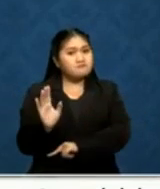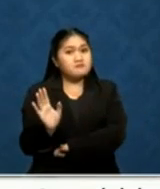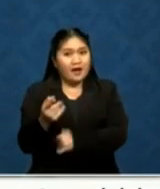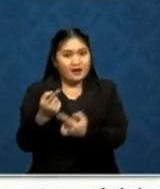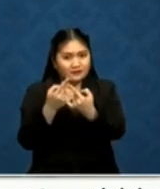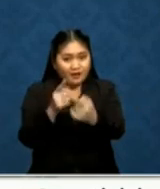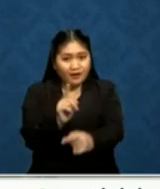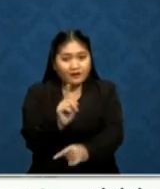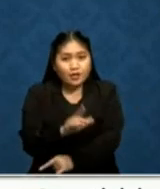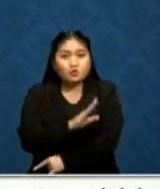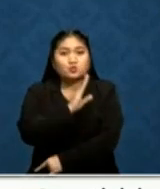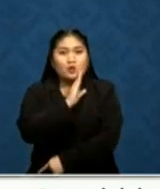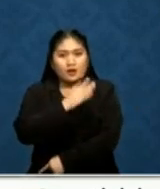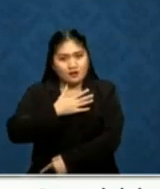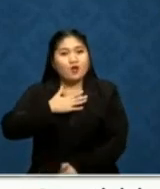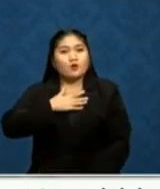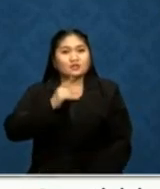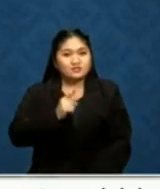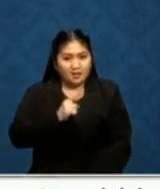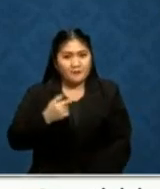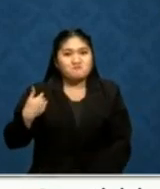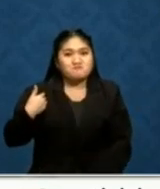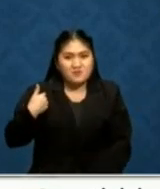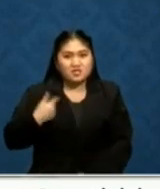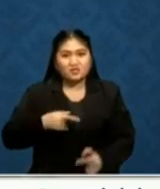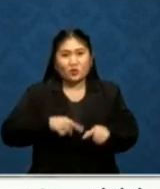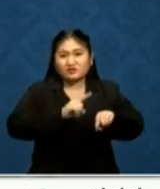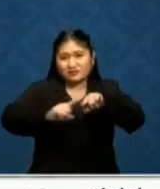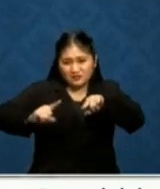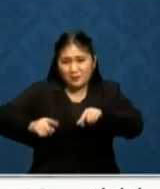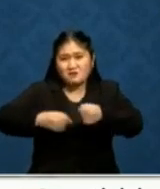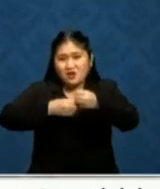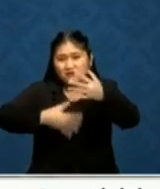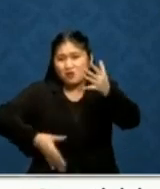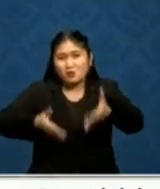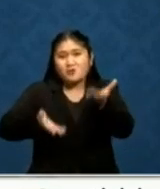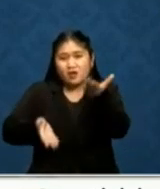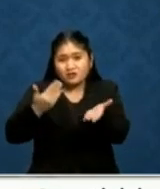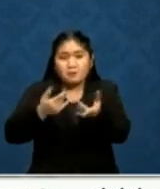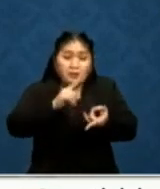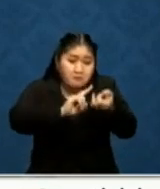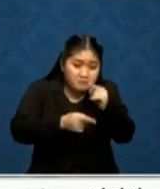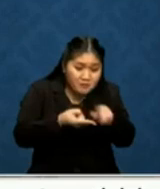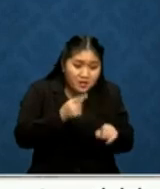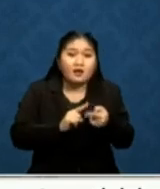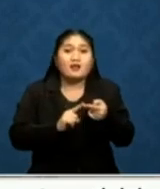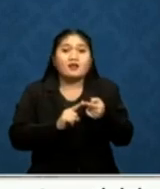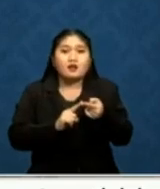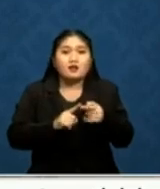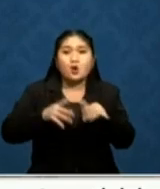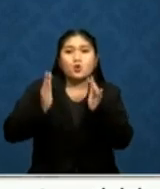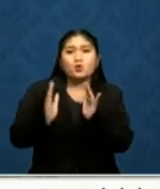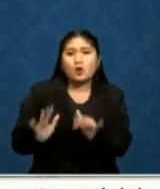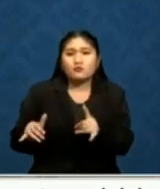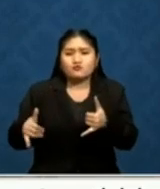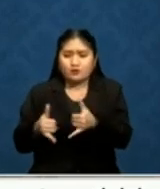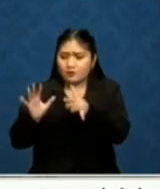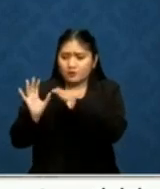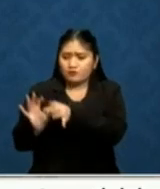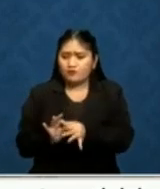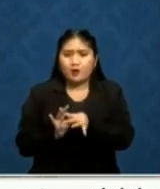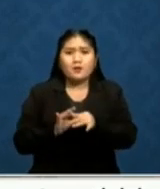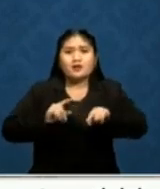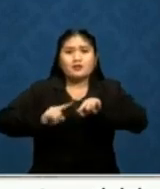งก็คือว่าเรามันสามารถเกิดขึ้นได้ในทุกๆสถานการณ์ไม่ว่าจะเป็นเพื่อนกันหรือระหว่างบุคคลที่มีความสัมพันธ์ตามลำ